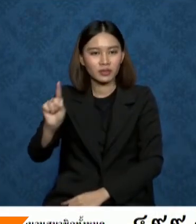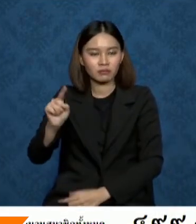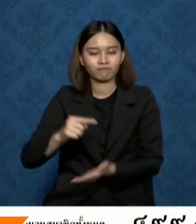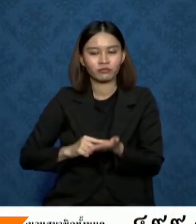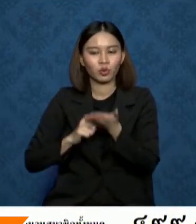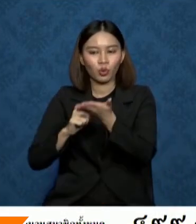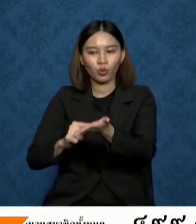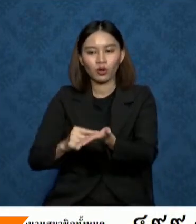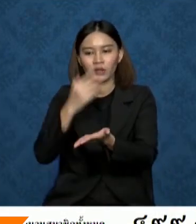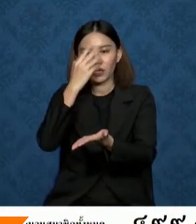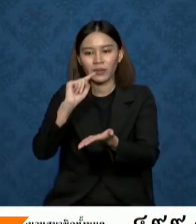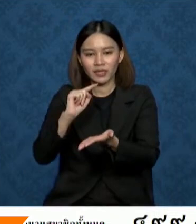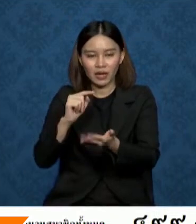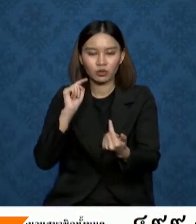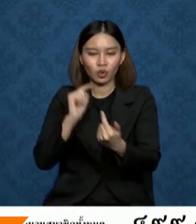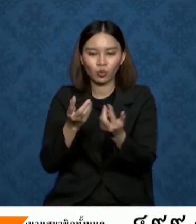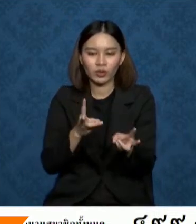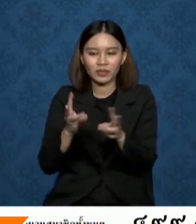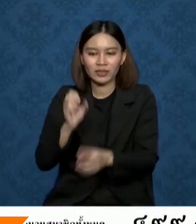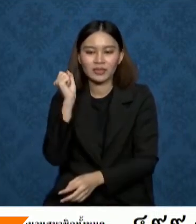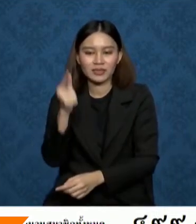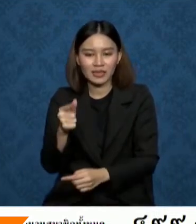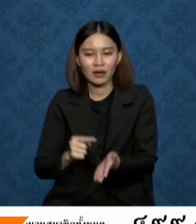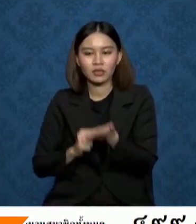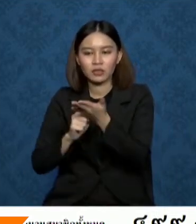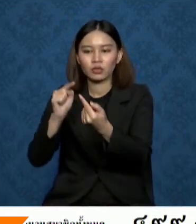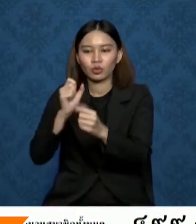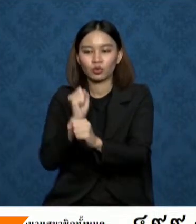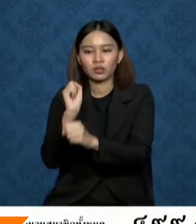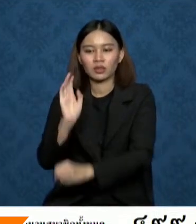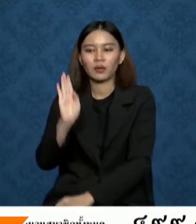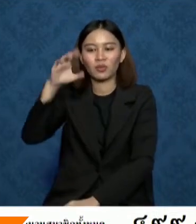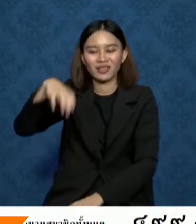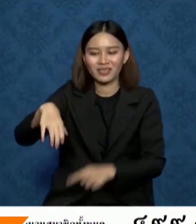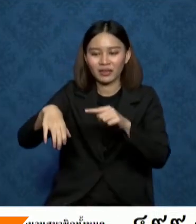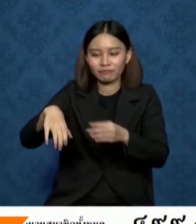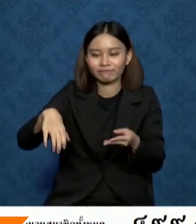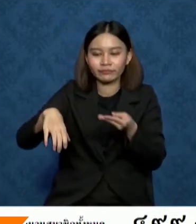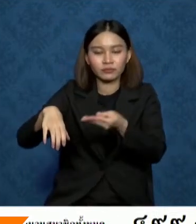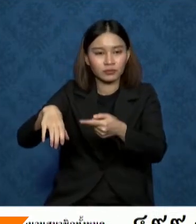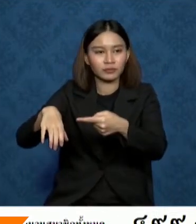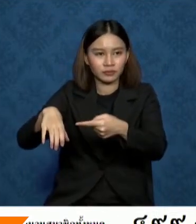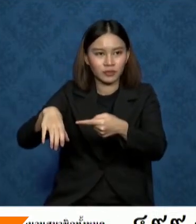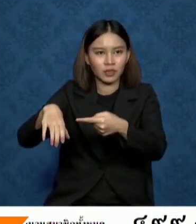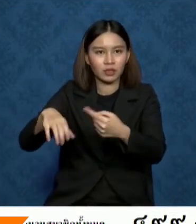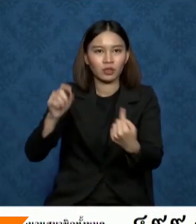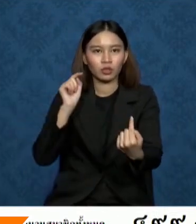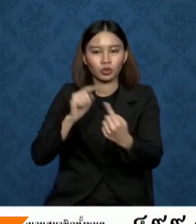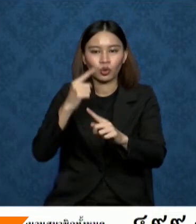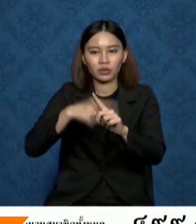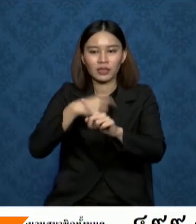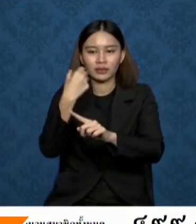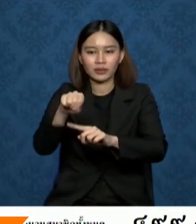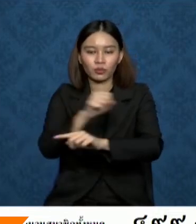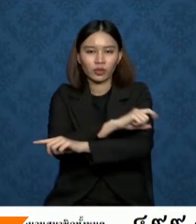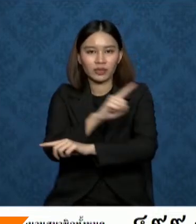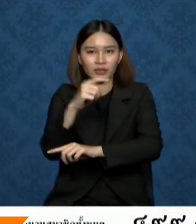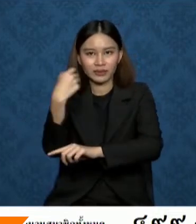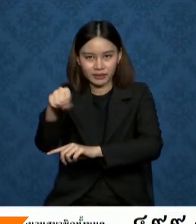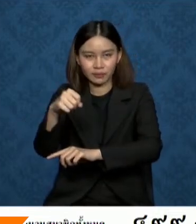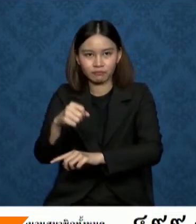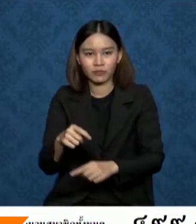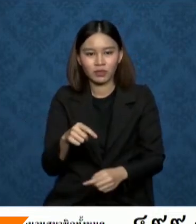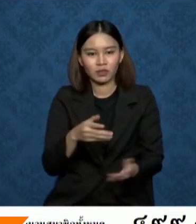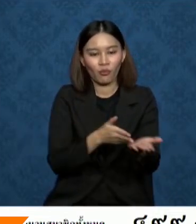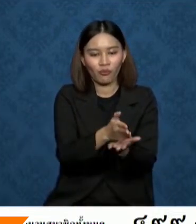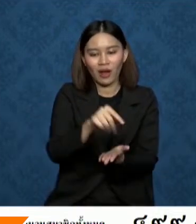ยึเขาเรีรองเพื่เปี่ยแงสภาพการจ้างต่บอรสัตว์ ไทยอคลิ ไเบอร์จำกัดเมอวนที่ 10ัลาคมั้ง 2